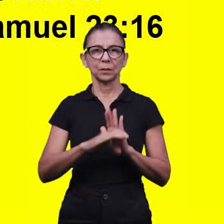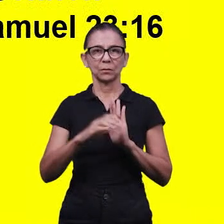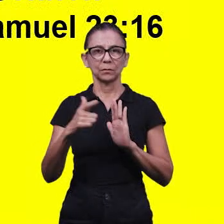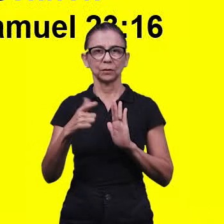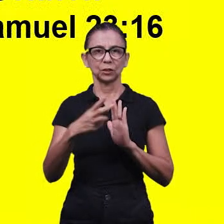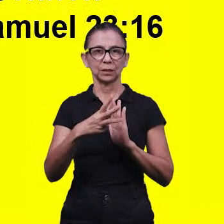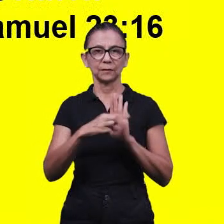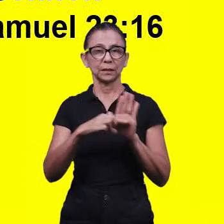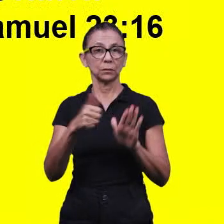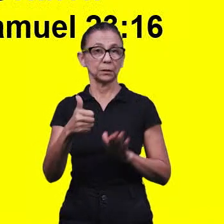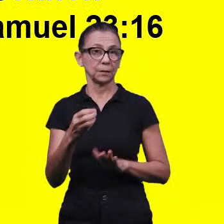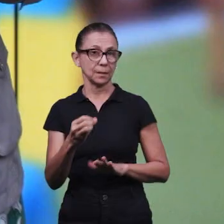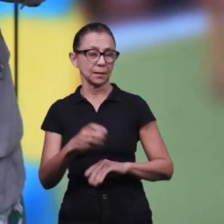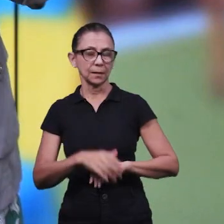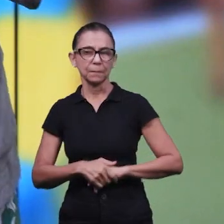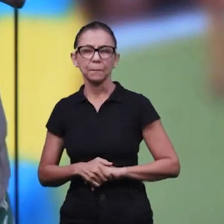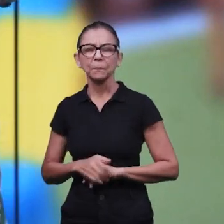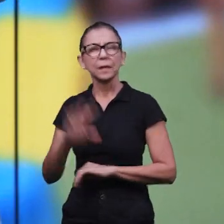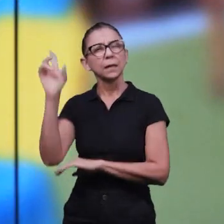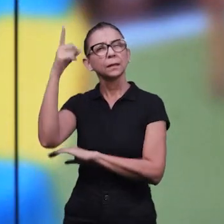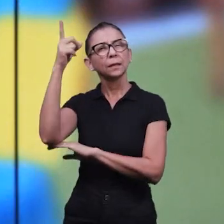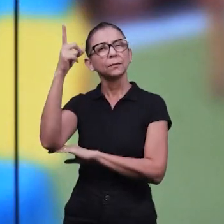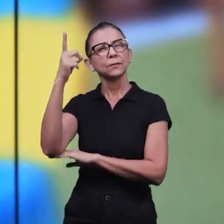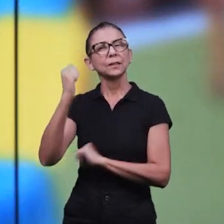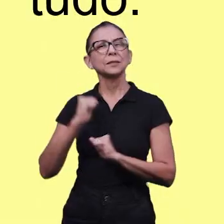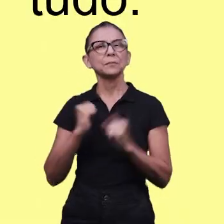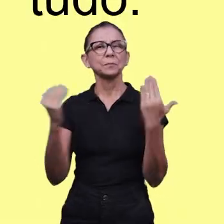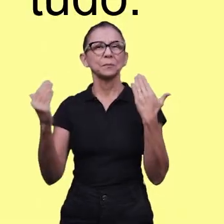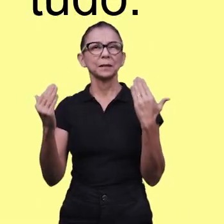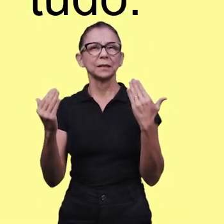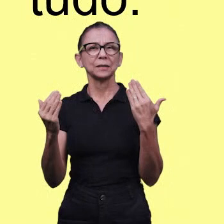chapitre 23, verset 16. Le roi